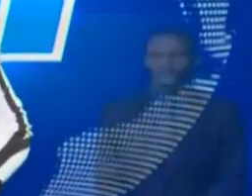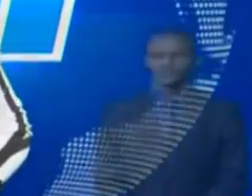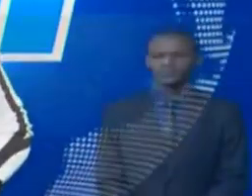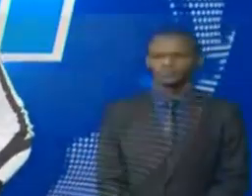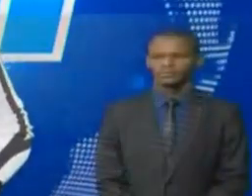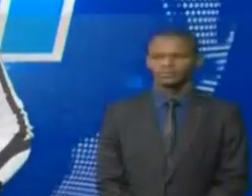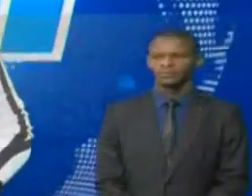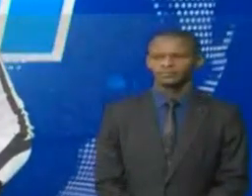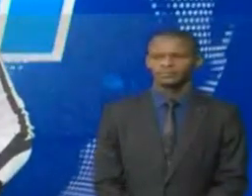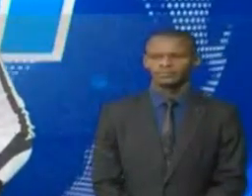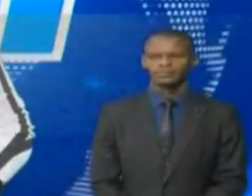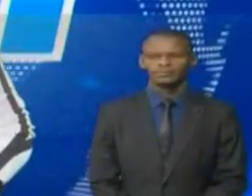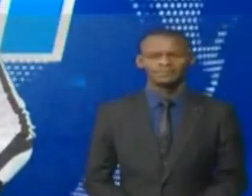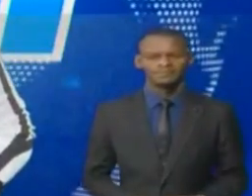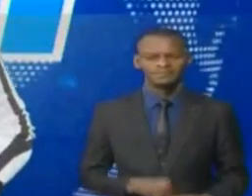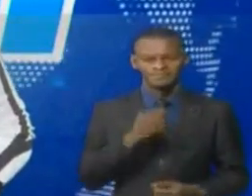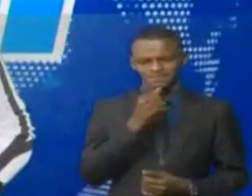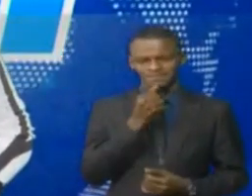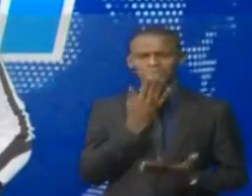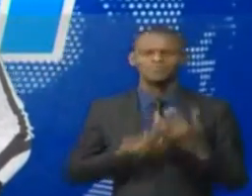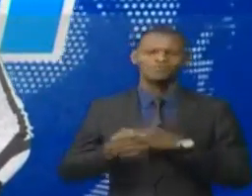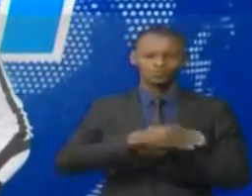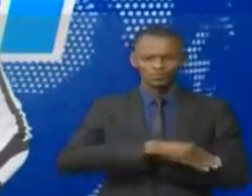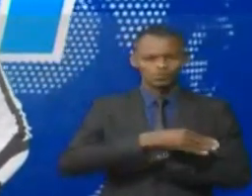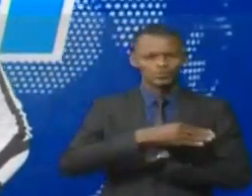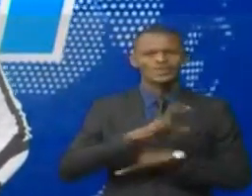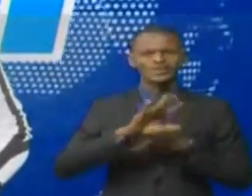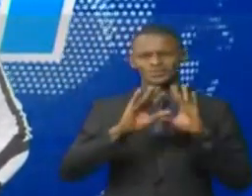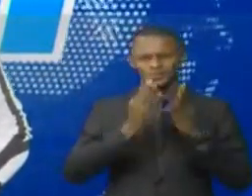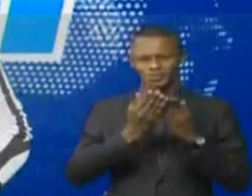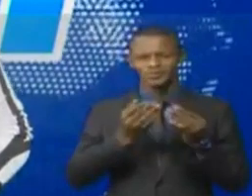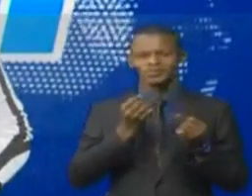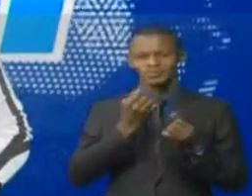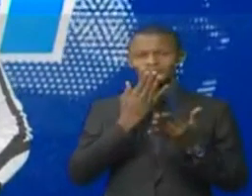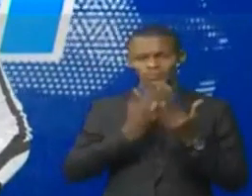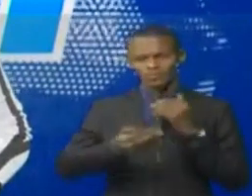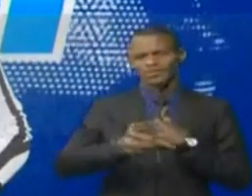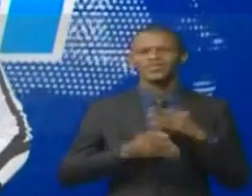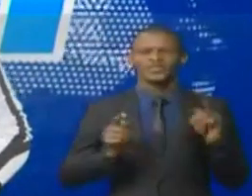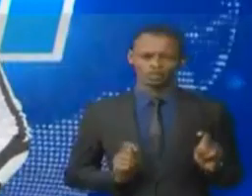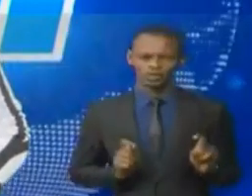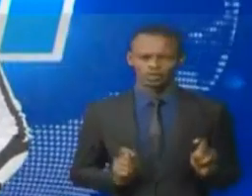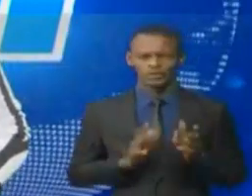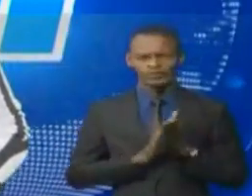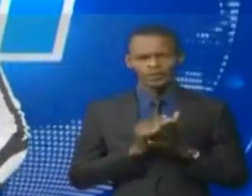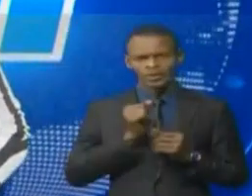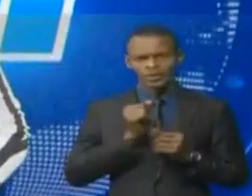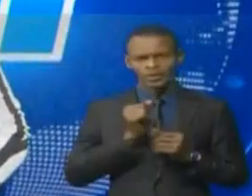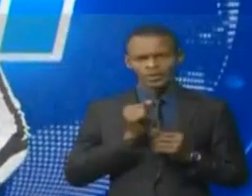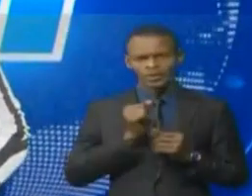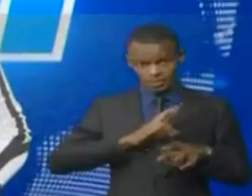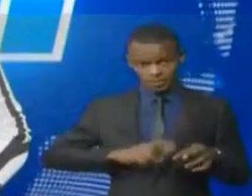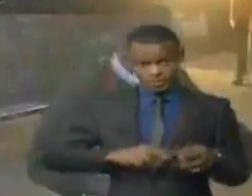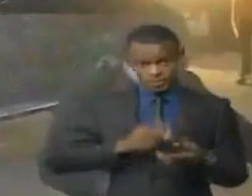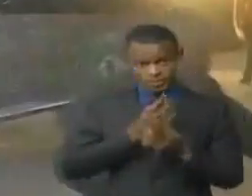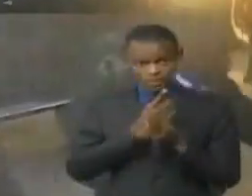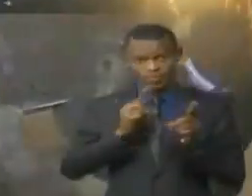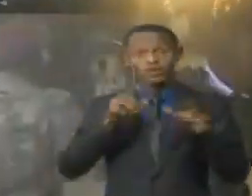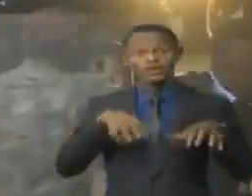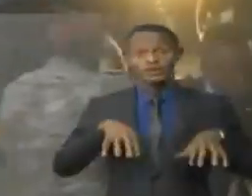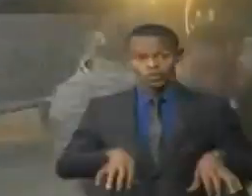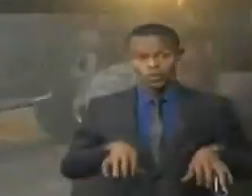tous et bienvenue à ce journal de 19h sur l'RTC. En provenance de Kasumbalesa dans le Katara, le Cheta